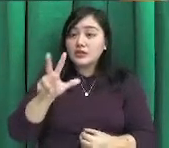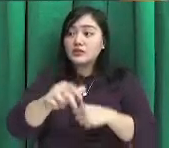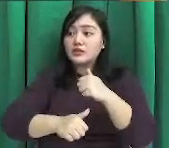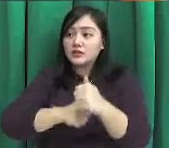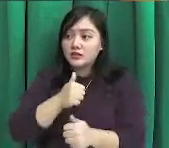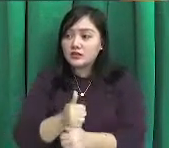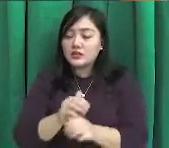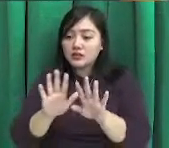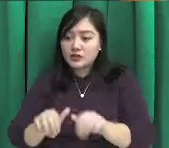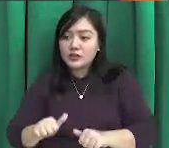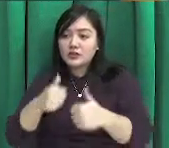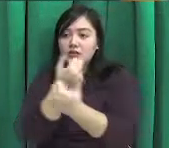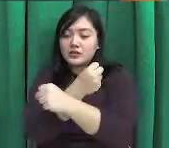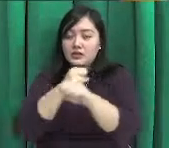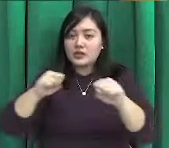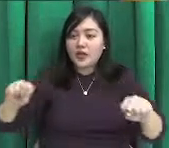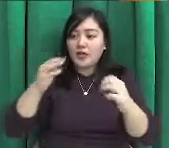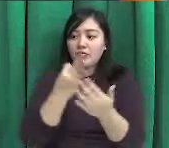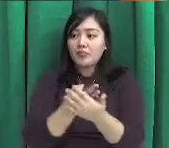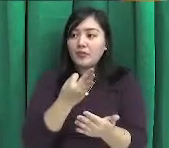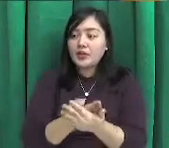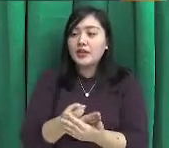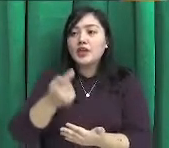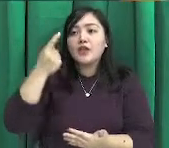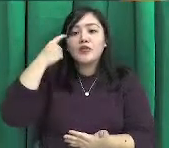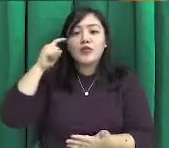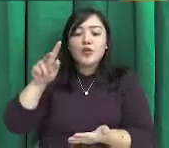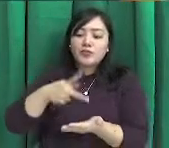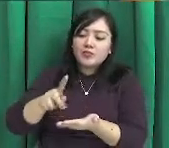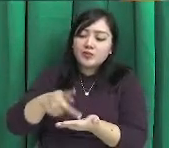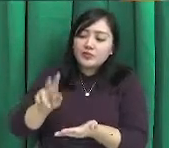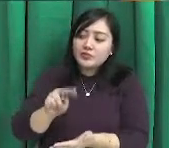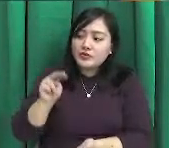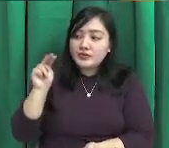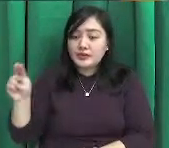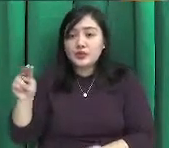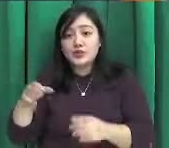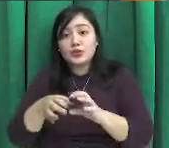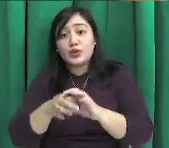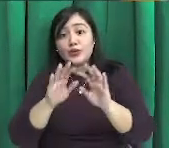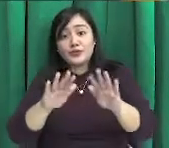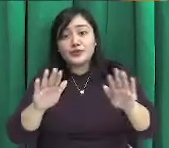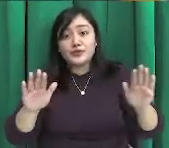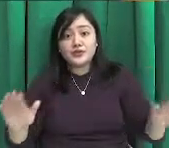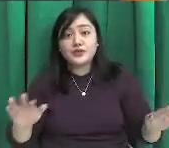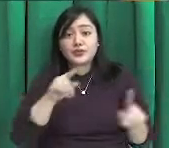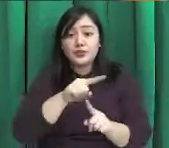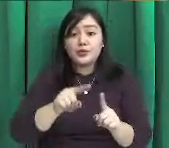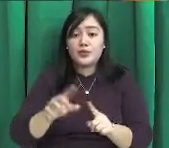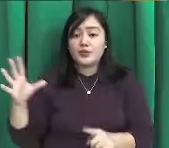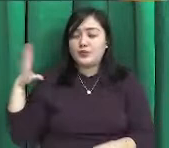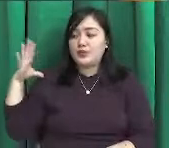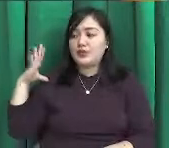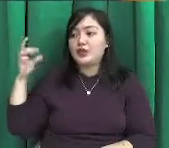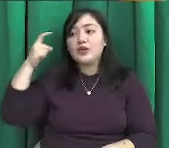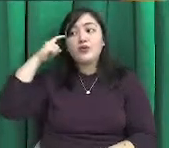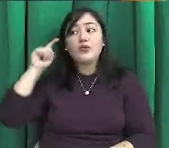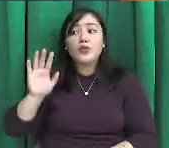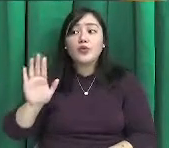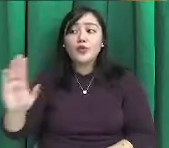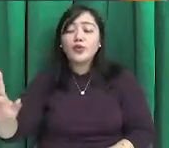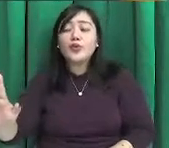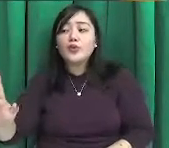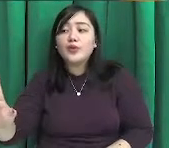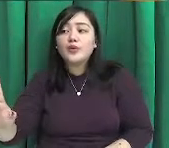sa mga bata, yung gagastusin nila for 3 years while waiting for your pension. Pwede